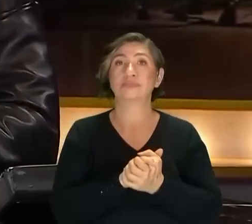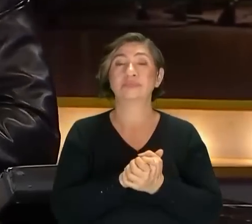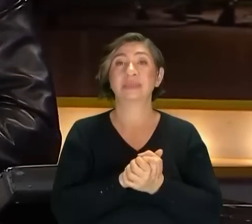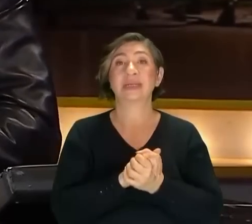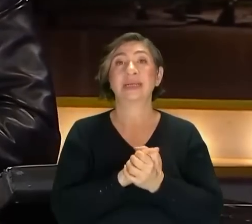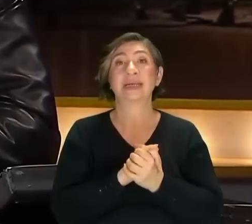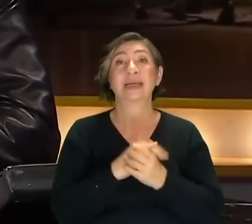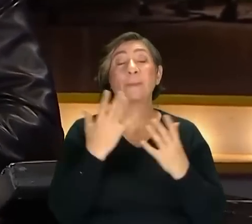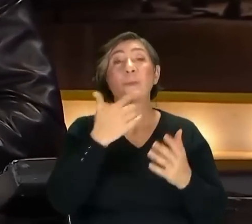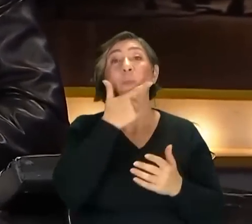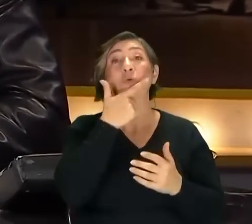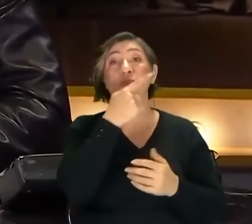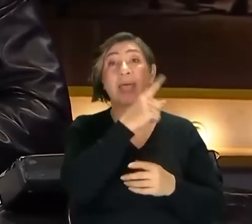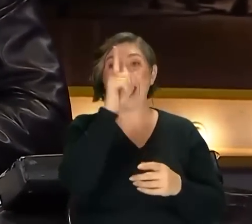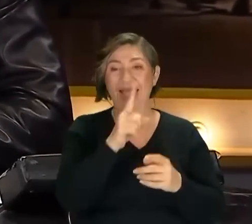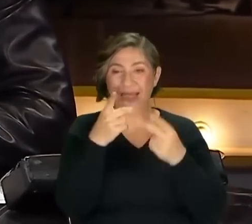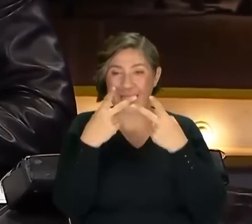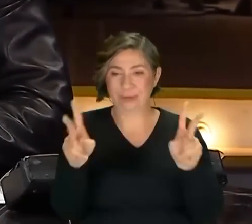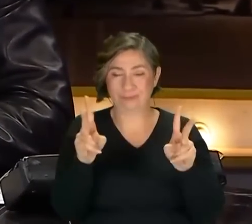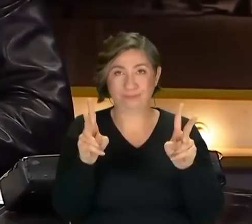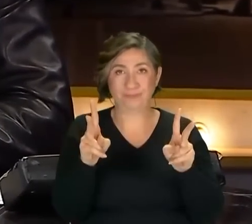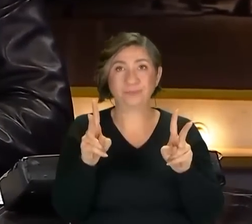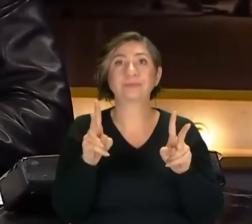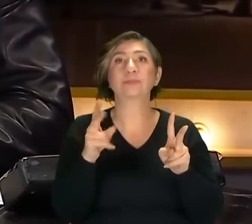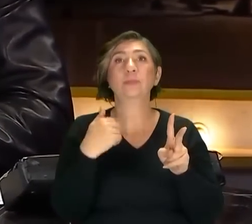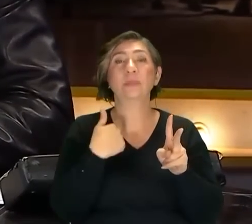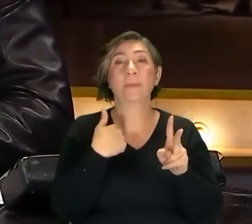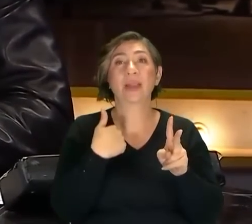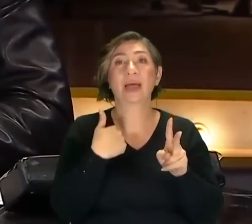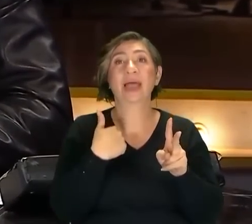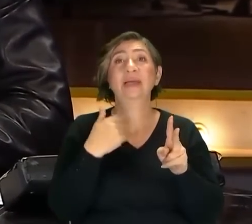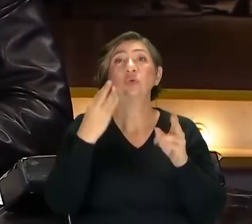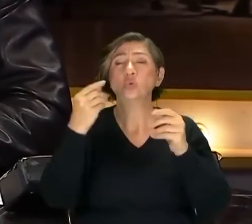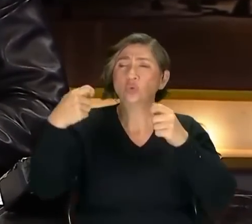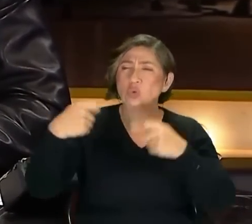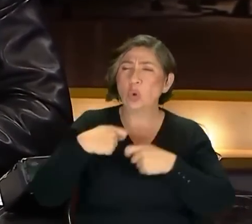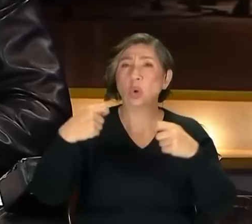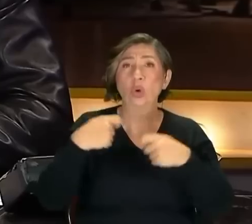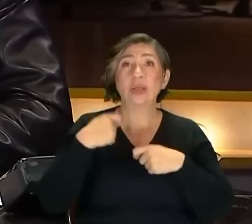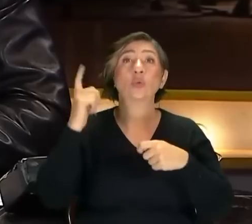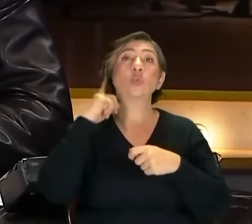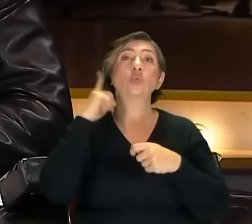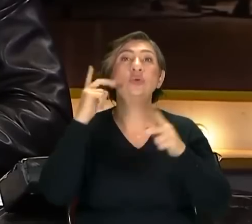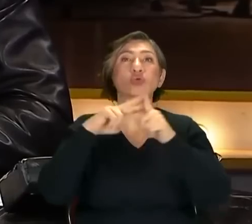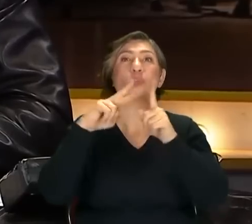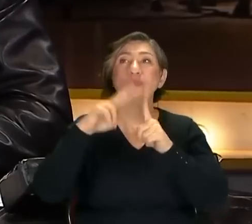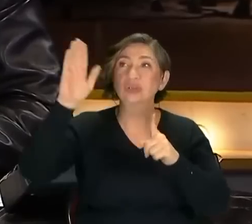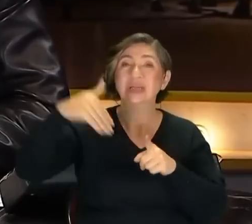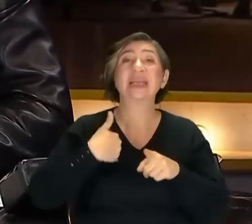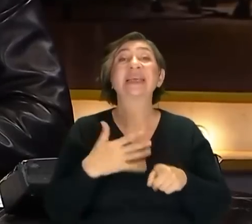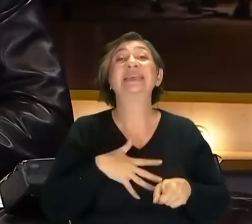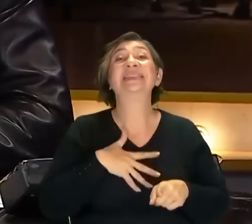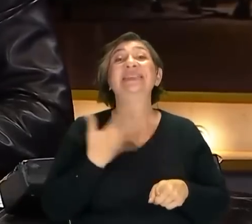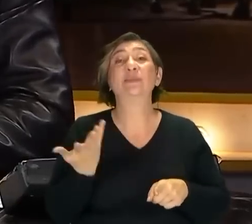Ya ben Bodrum'daki dükkanı ilk açtığımda bana ısrar ettiler influencerları çağır diye. İstemiyorum